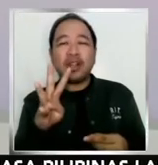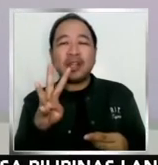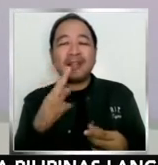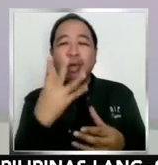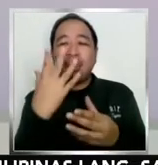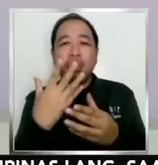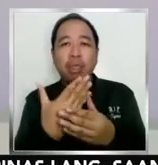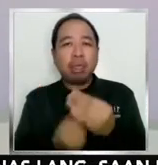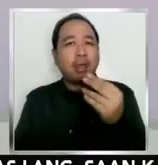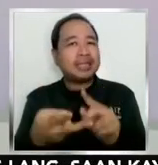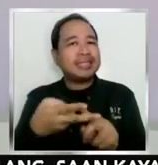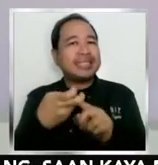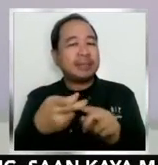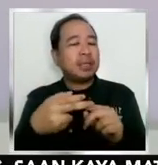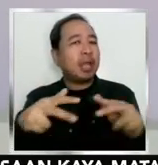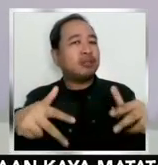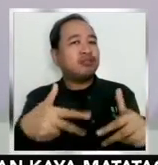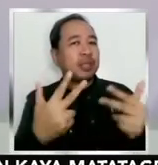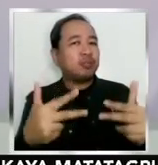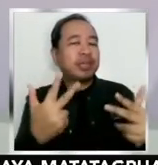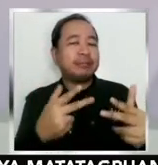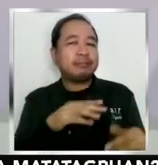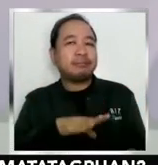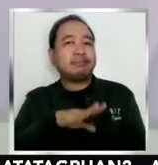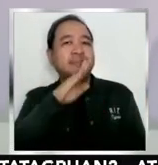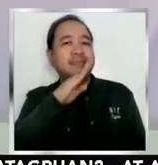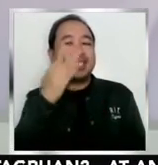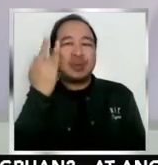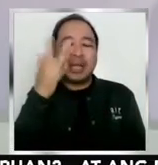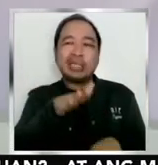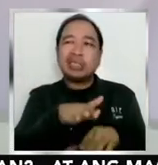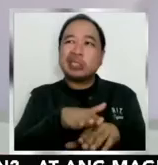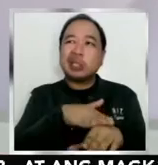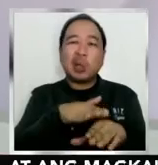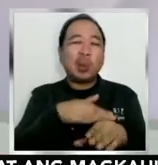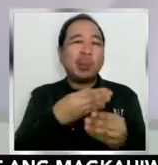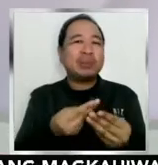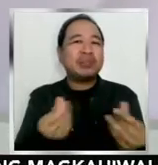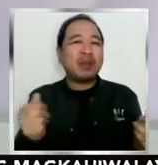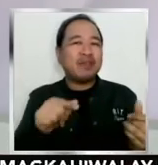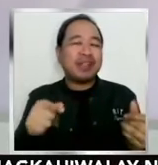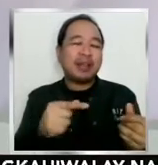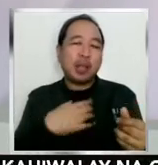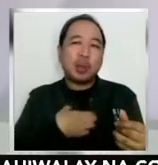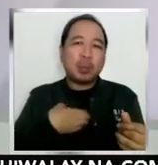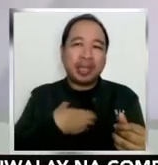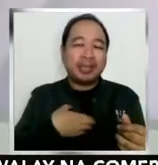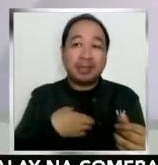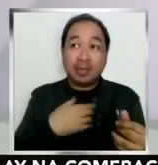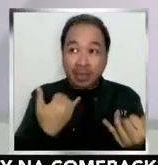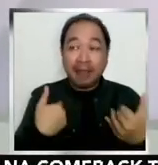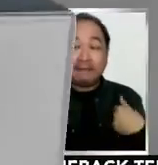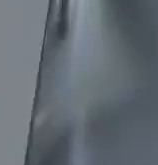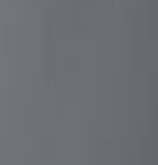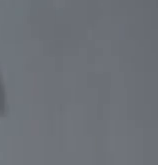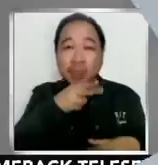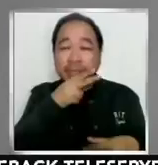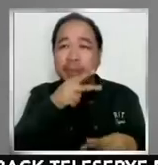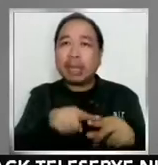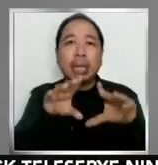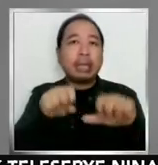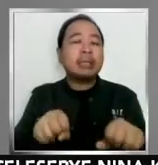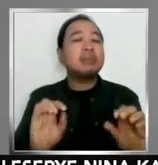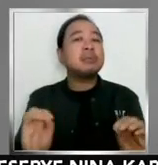kaso. May mga kinasuhan naman daw pero wala pa rin inaaresto. Nakatutok si June Veneracion.